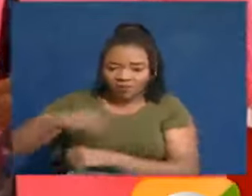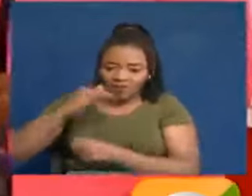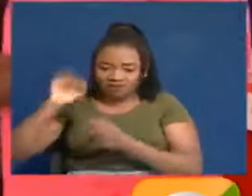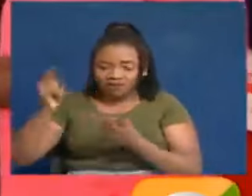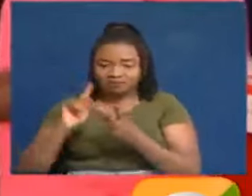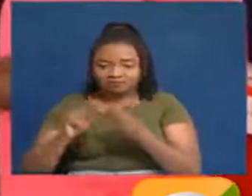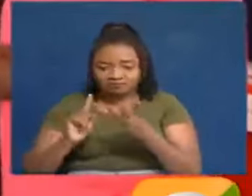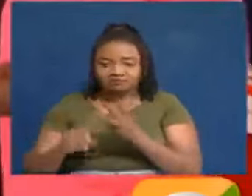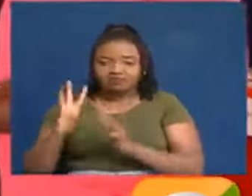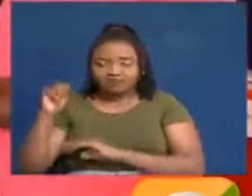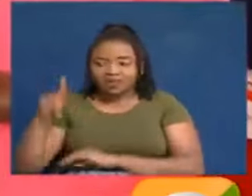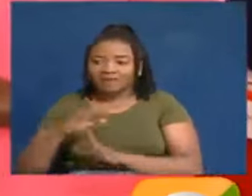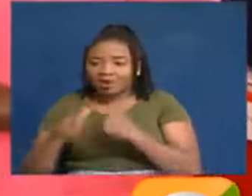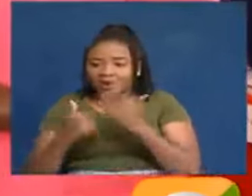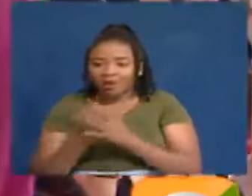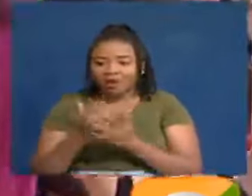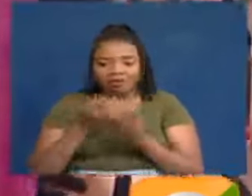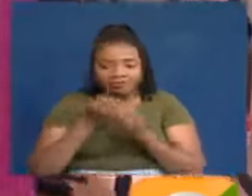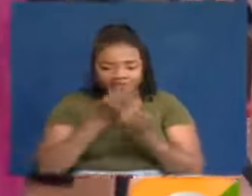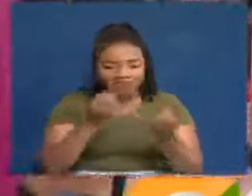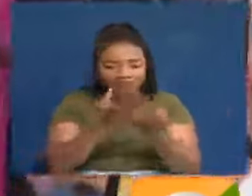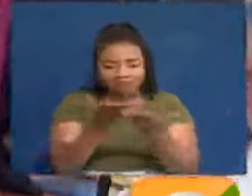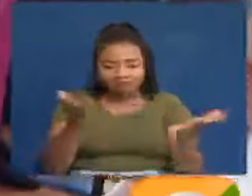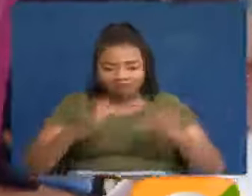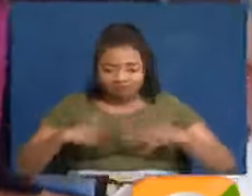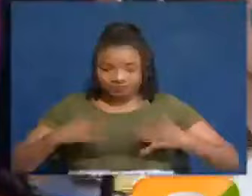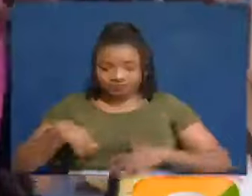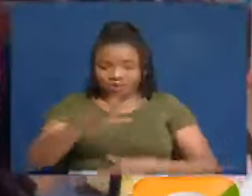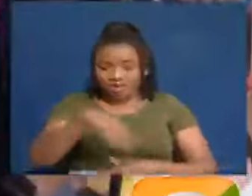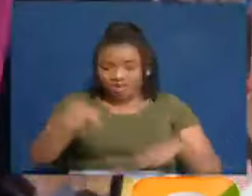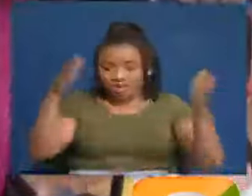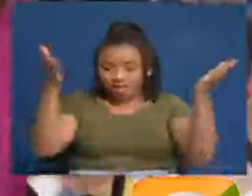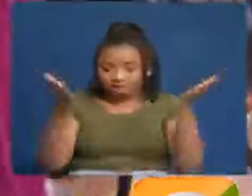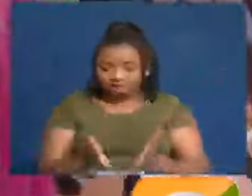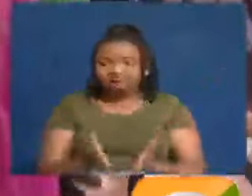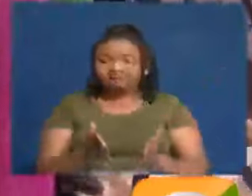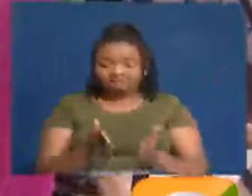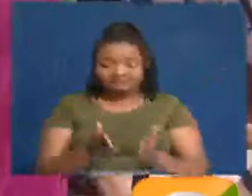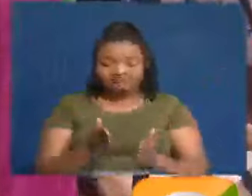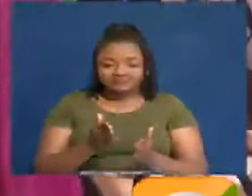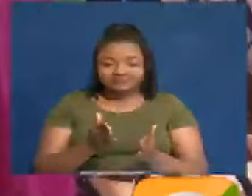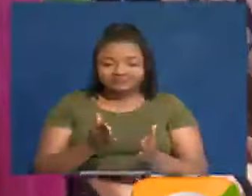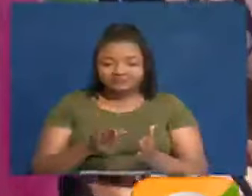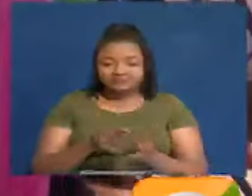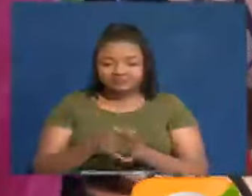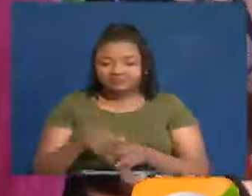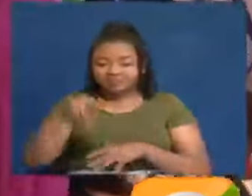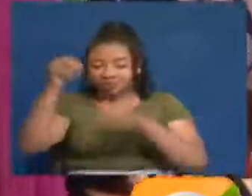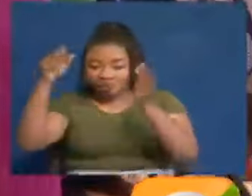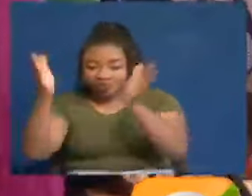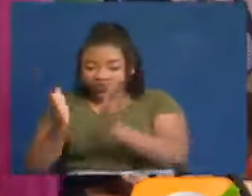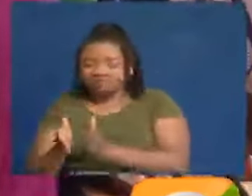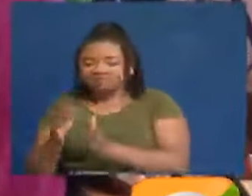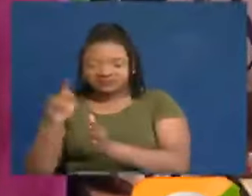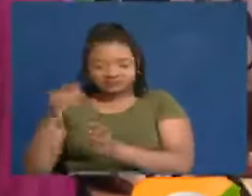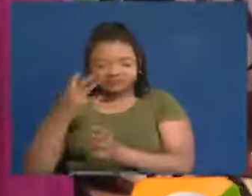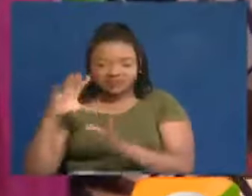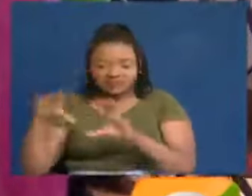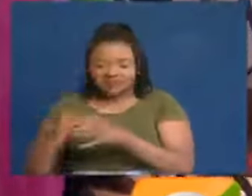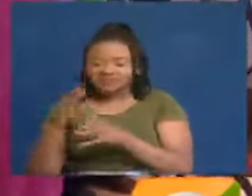walitumia fursa hiyo kuhakikishia wenyeji wa kaskazini mwa bonde la Ufa kuwa chama cha ODM kinaunga mkono serikali ya Kenya